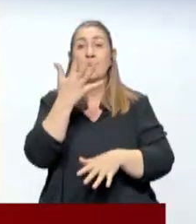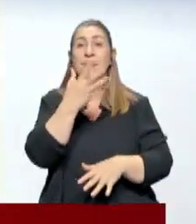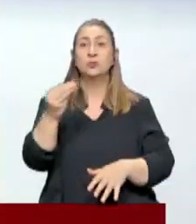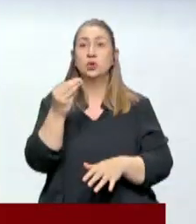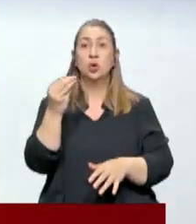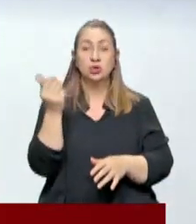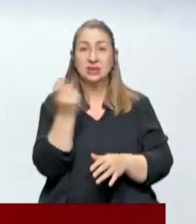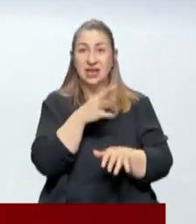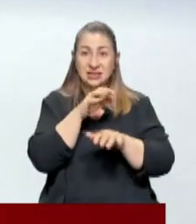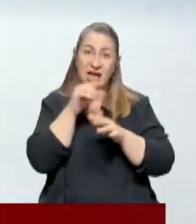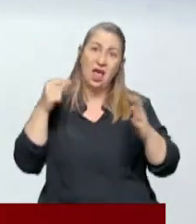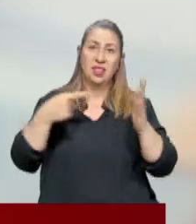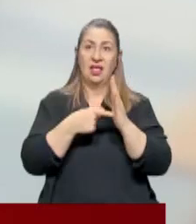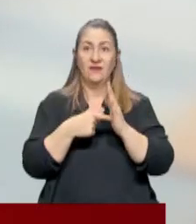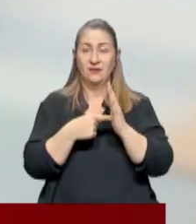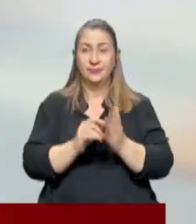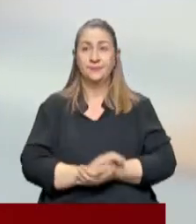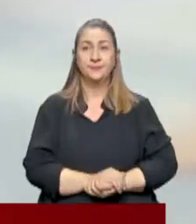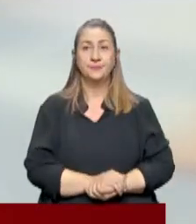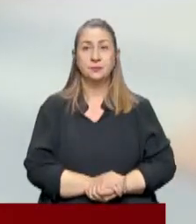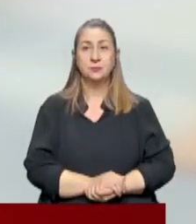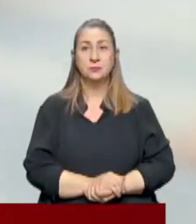indirme sayısına ulaşması hedefleniyor.